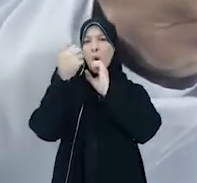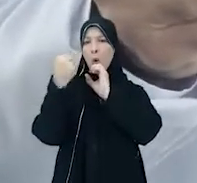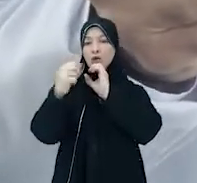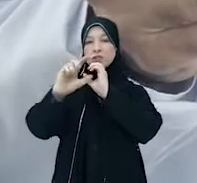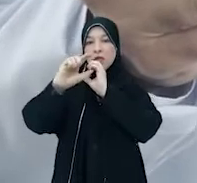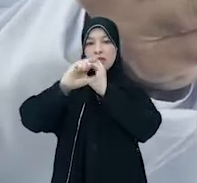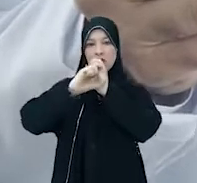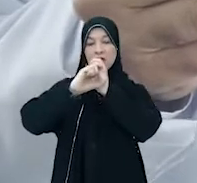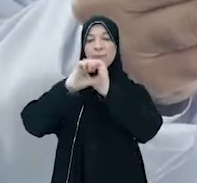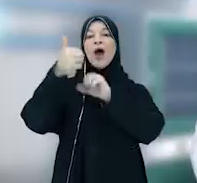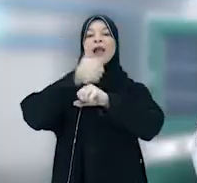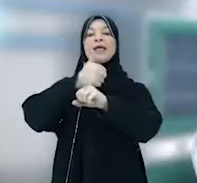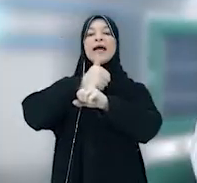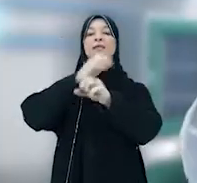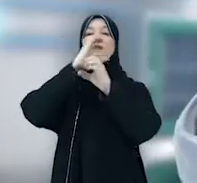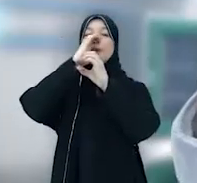المفتوح للجهاز الموصل.